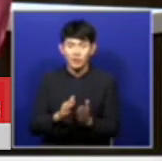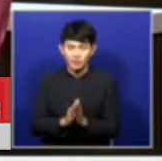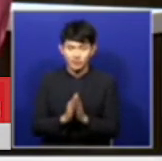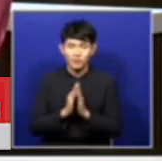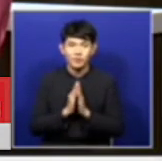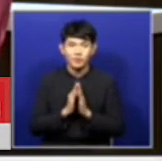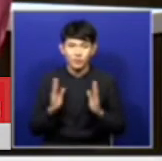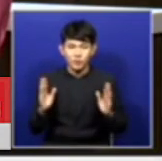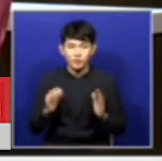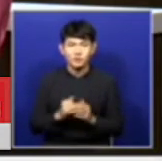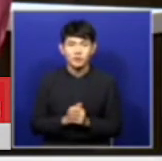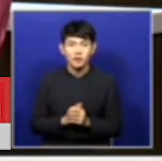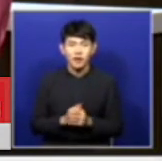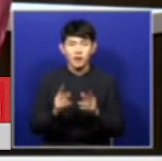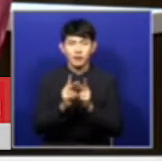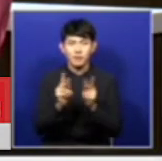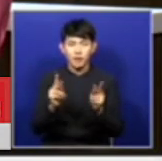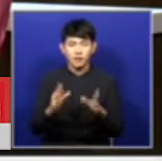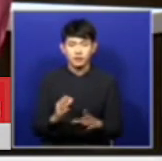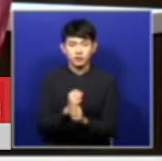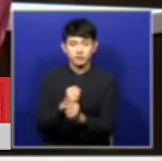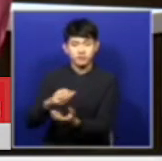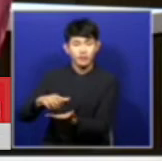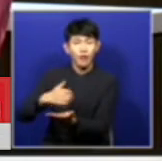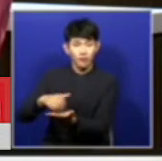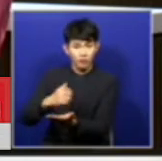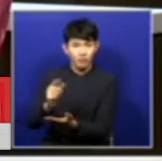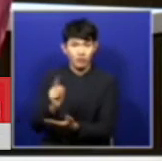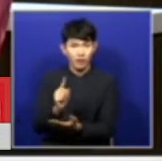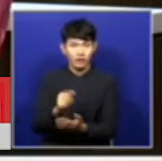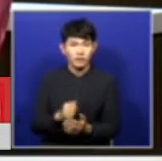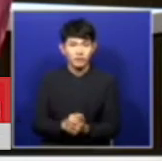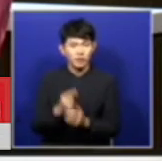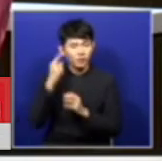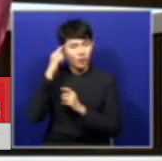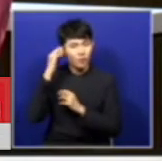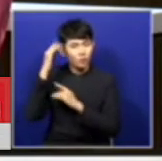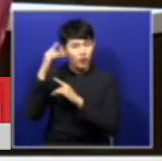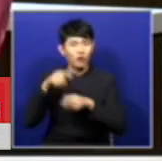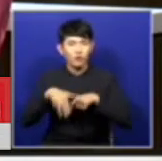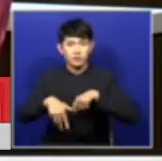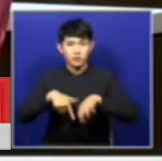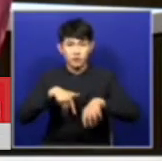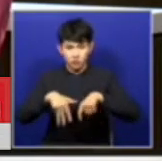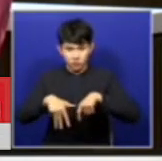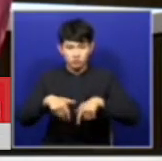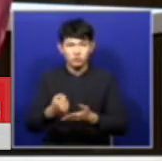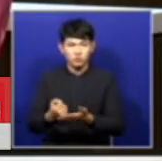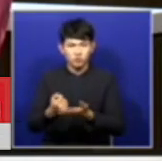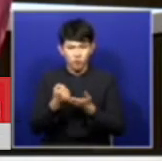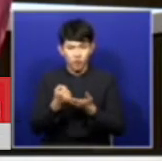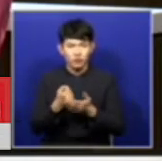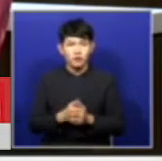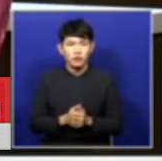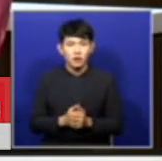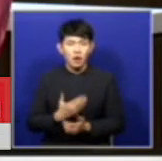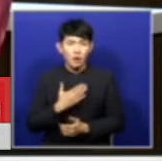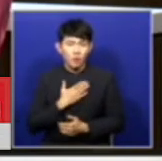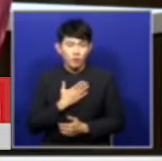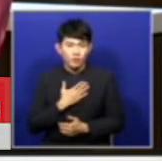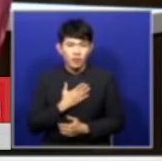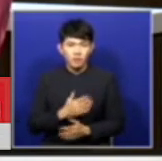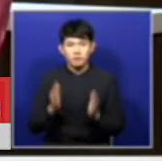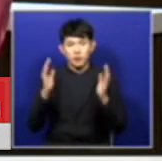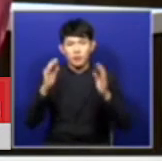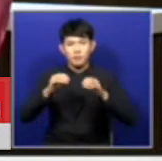ำหรับรายงานของกรรมธิการชุดนี้นะครับท่านก็เป็นอีกหนึ่งในความหวังของพี่น้องประชาชนนะครับผมเองก็ได้แต่สื่อสารกับท่